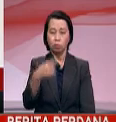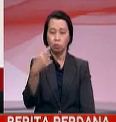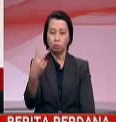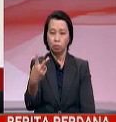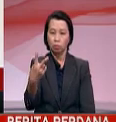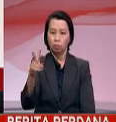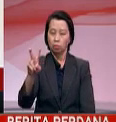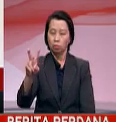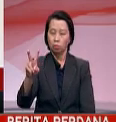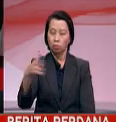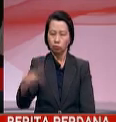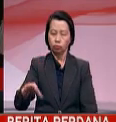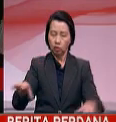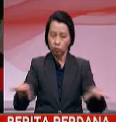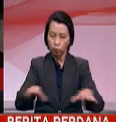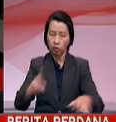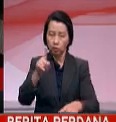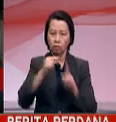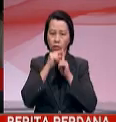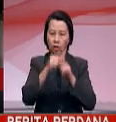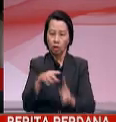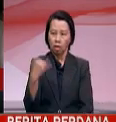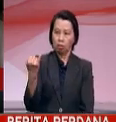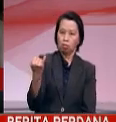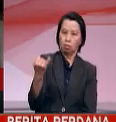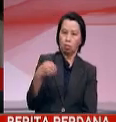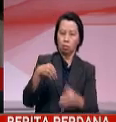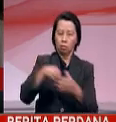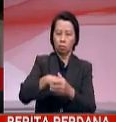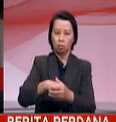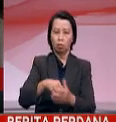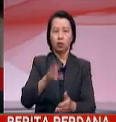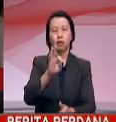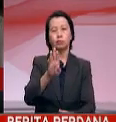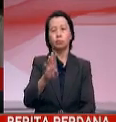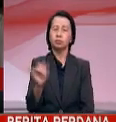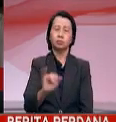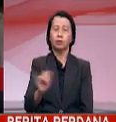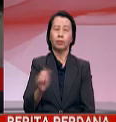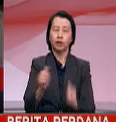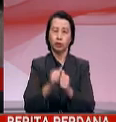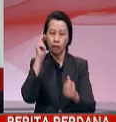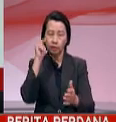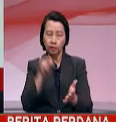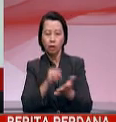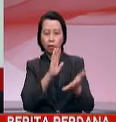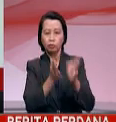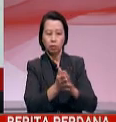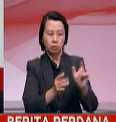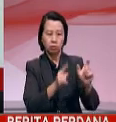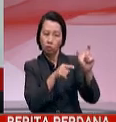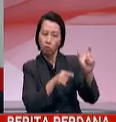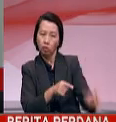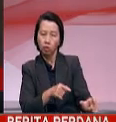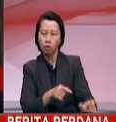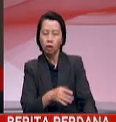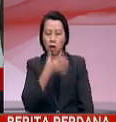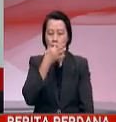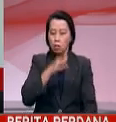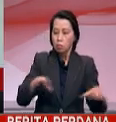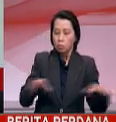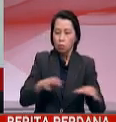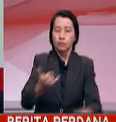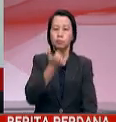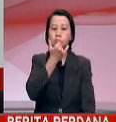Mac telah membuat kenyataan jelek melalui aplikasi sama dengan niat menyebabkan seseorang terdorong